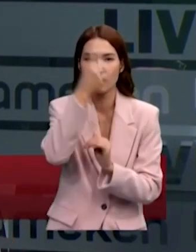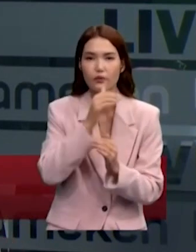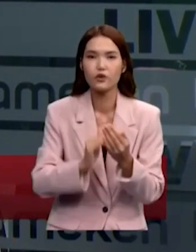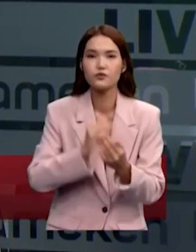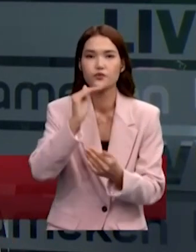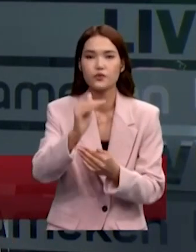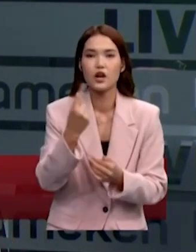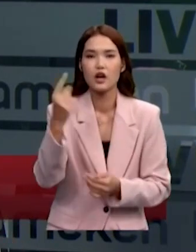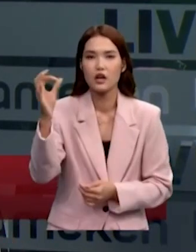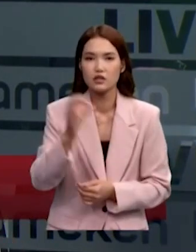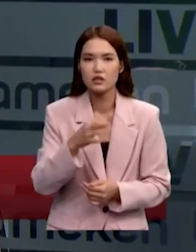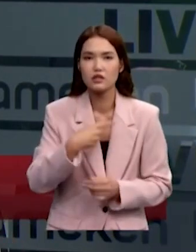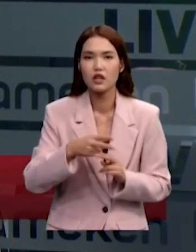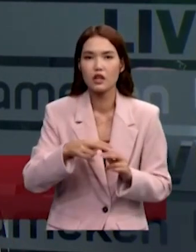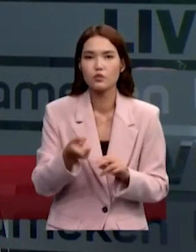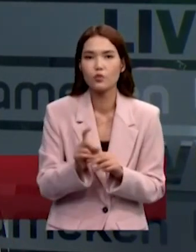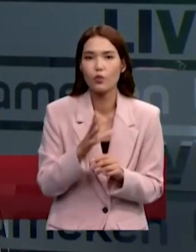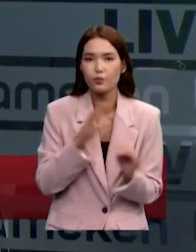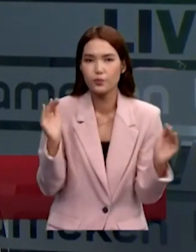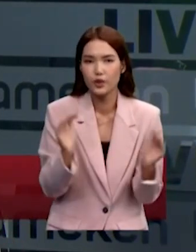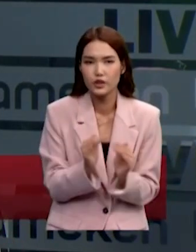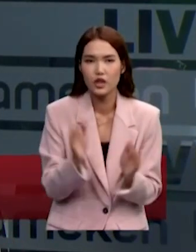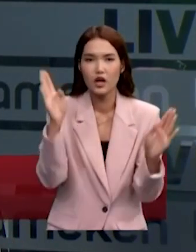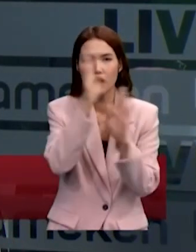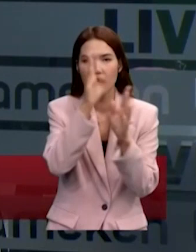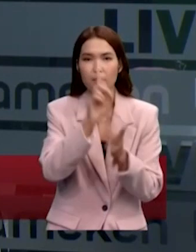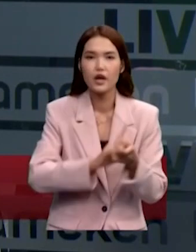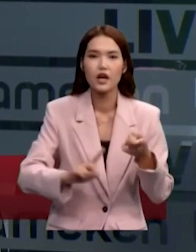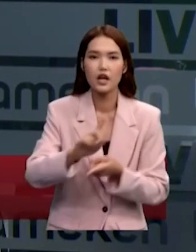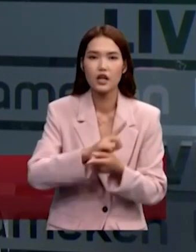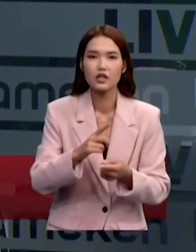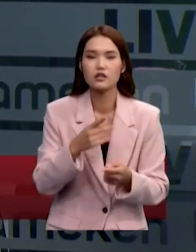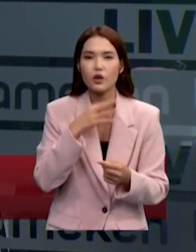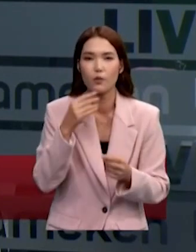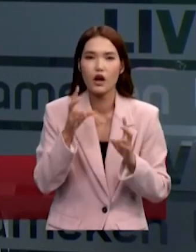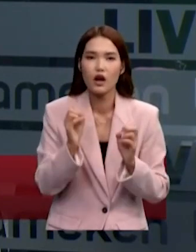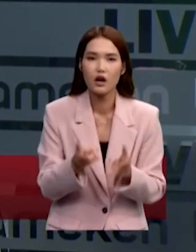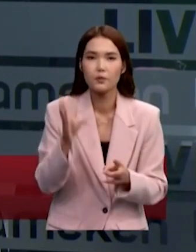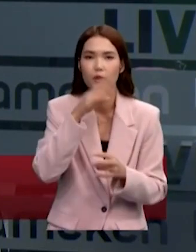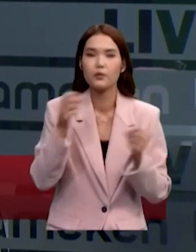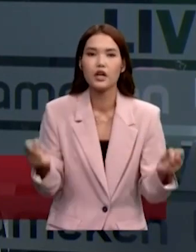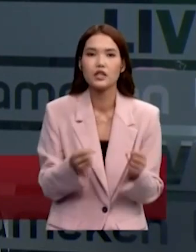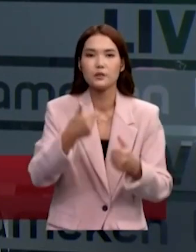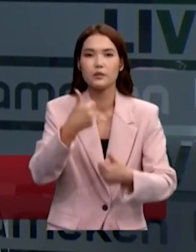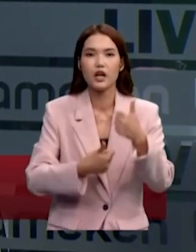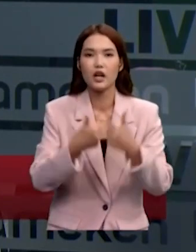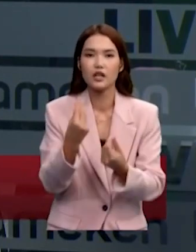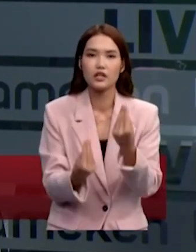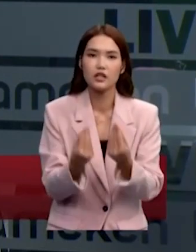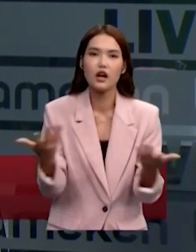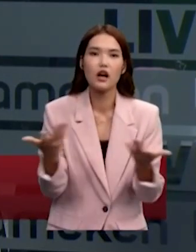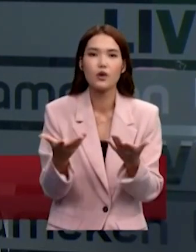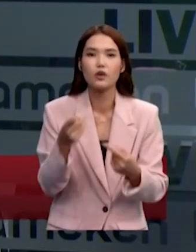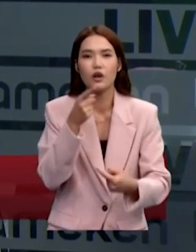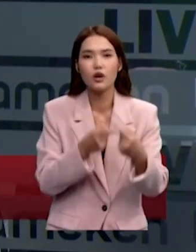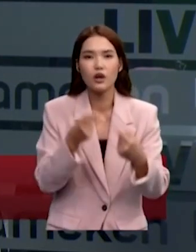почти на 1 процент Хотя должны снижаться из-за глобальных изменений климата под угрозой проведения будущих зимних Олимпийских игр Какие